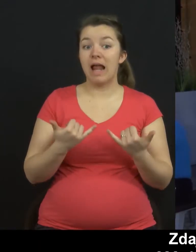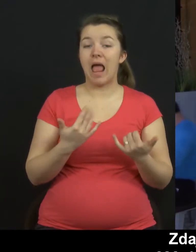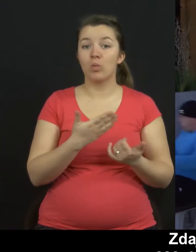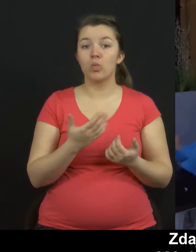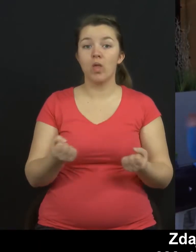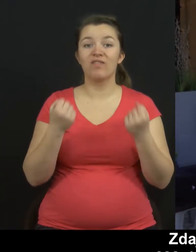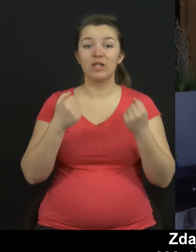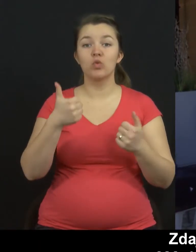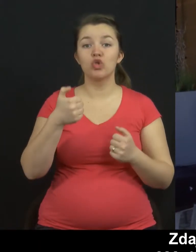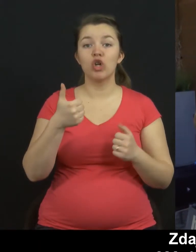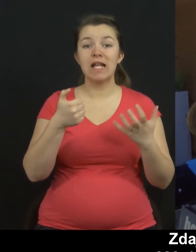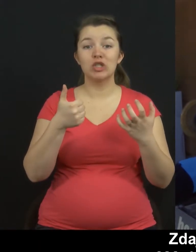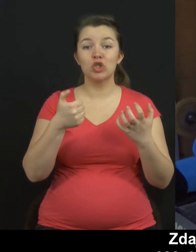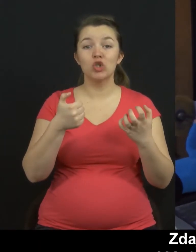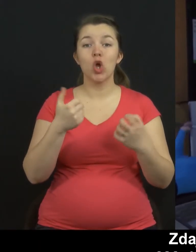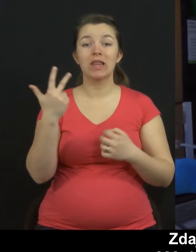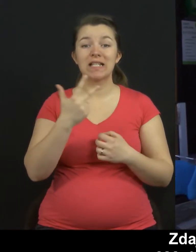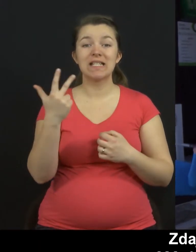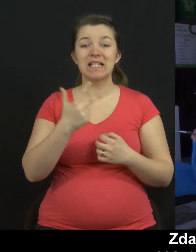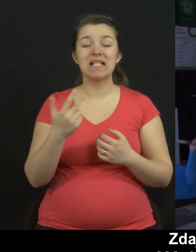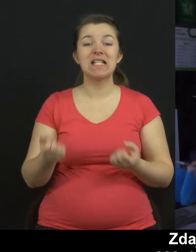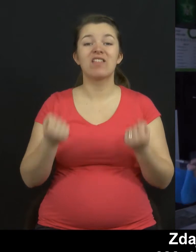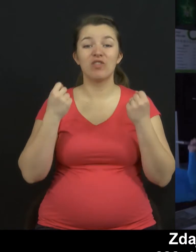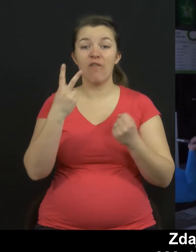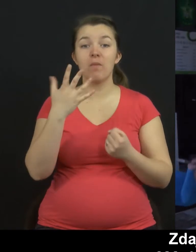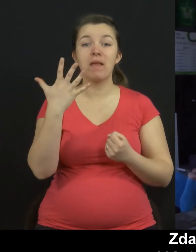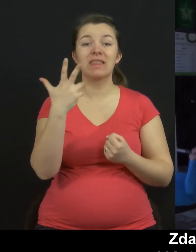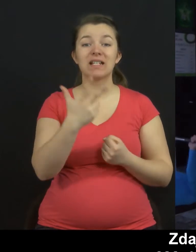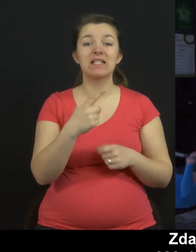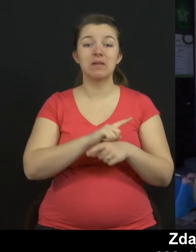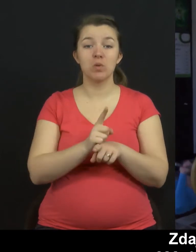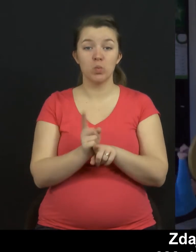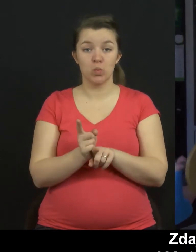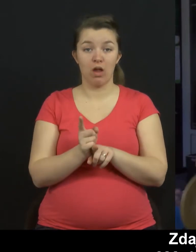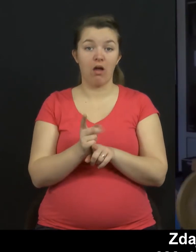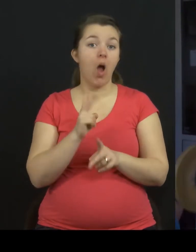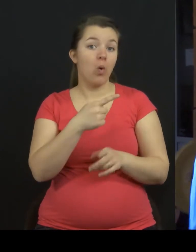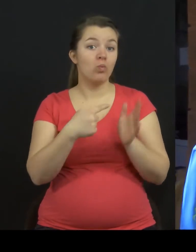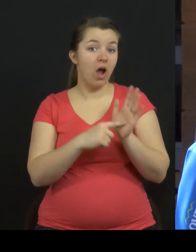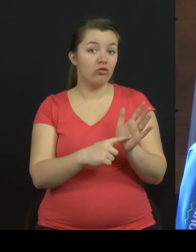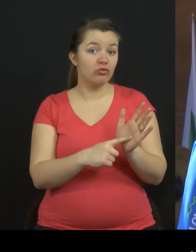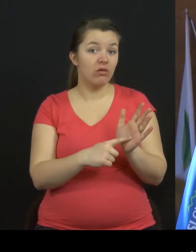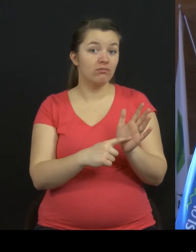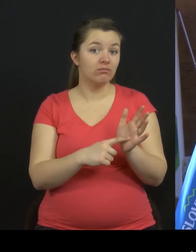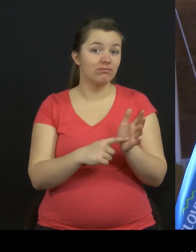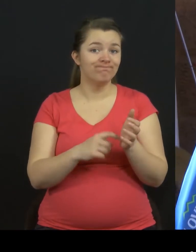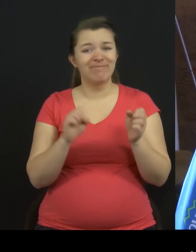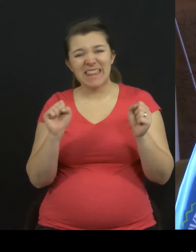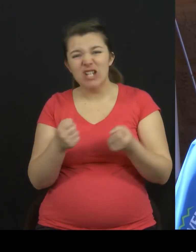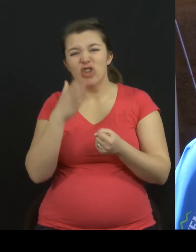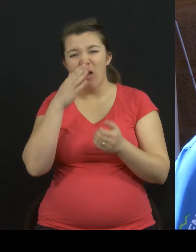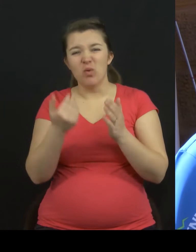Je pa glih dvignil 633 dvigov v 35 minutah. Tako da. Kako mu